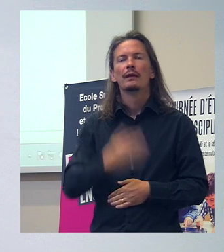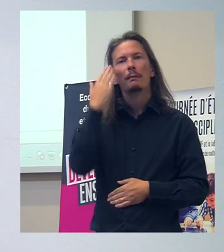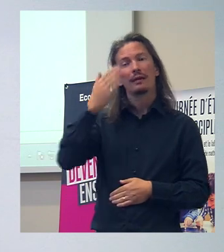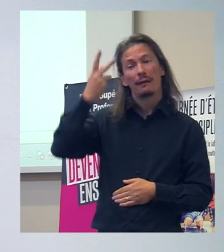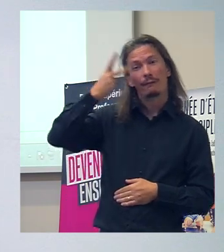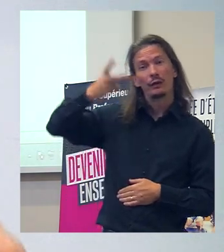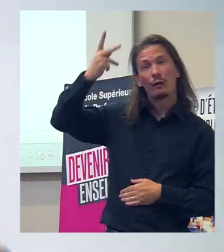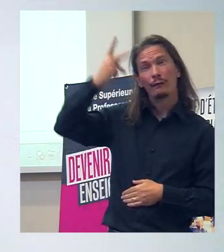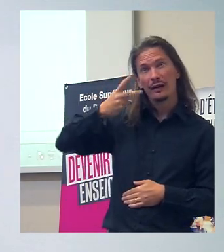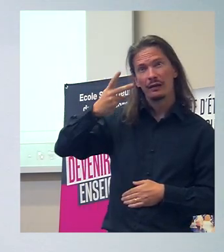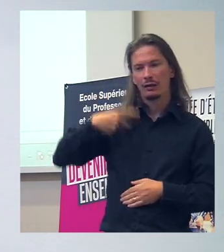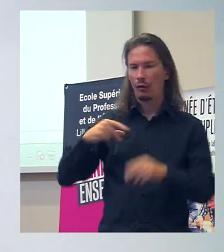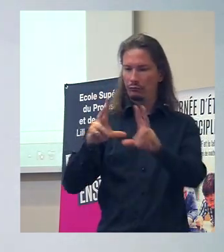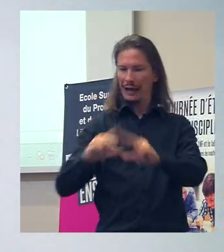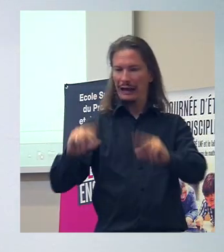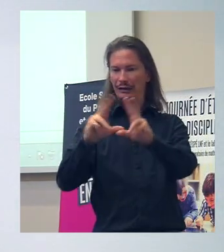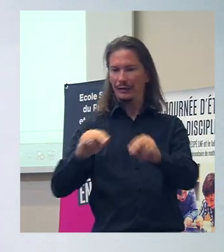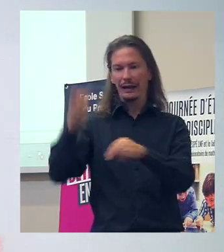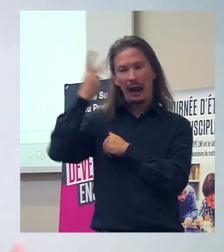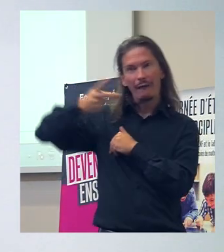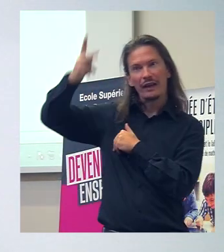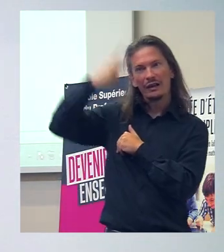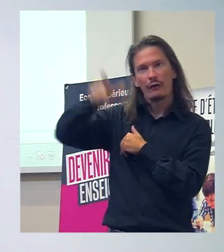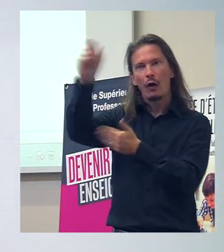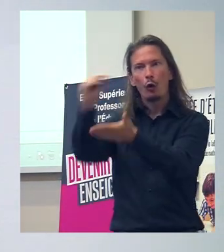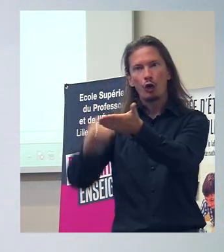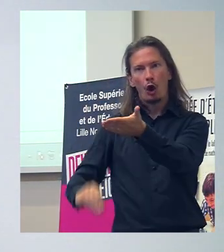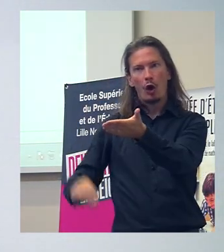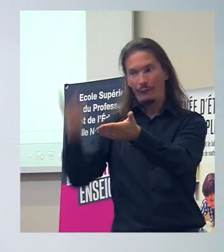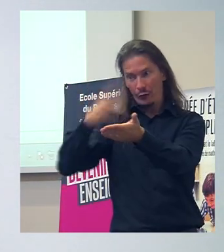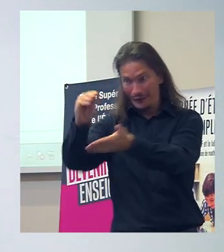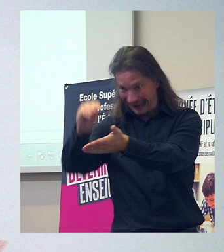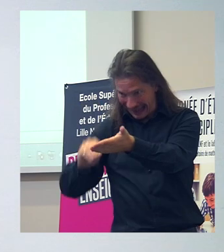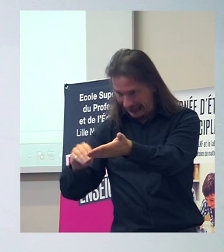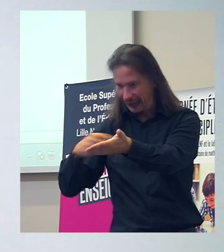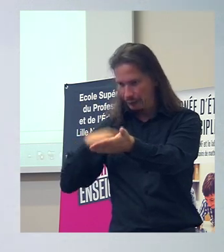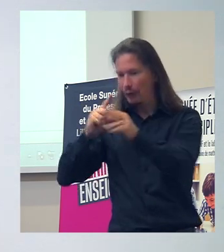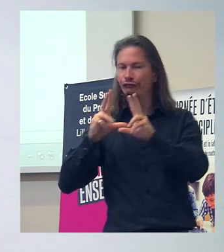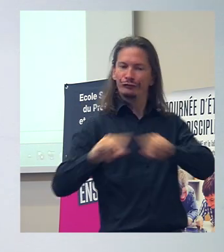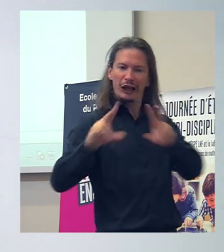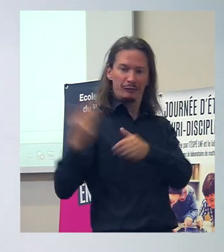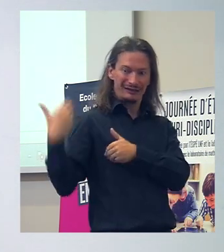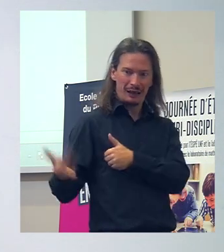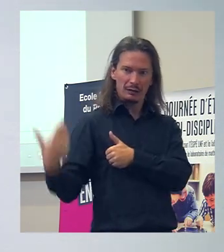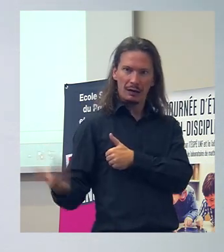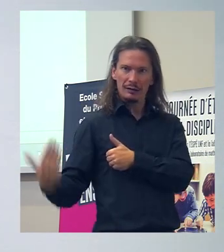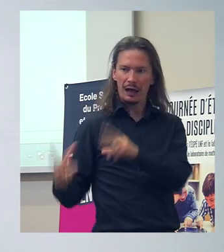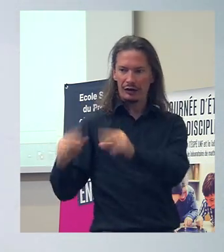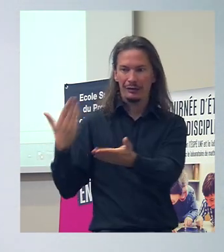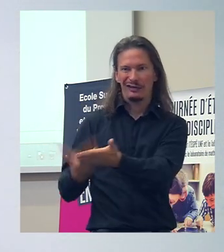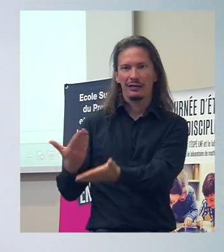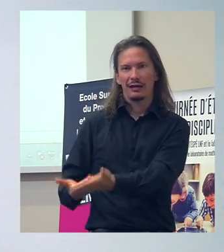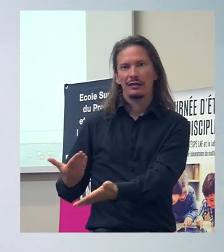qui consiste à décrire la philosophie d'un auteur, eh bien, on décrit ce qui est et